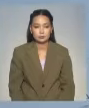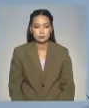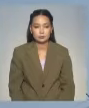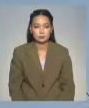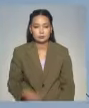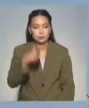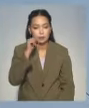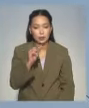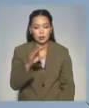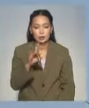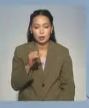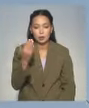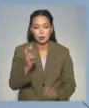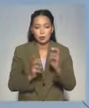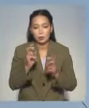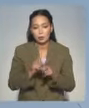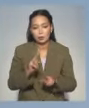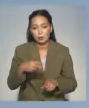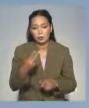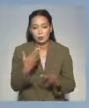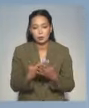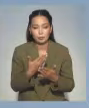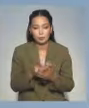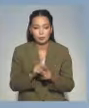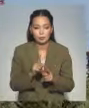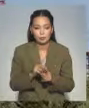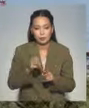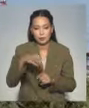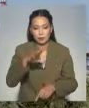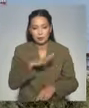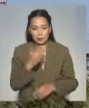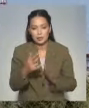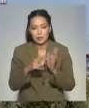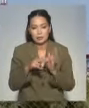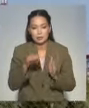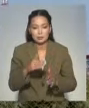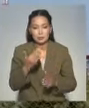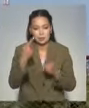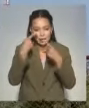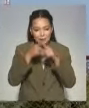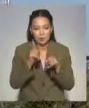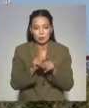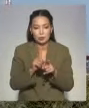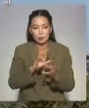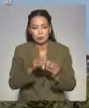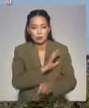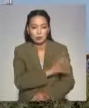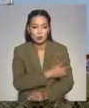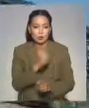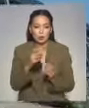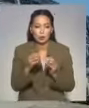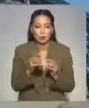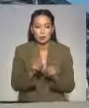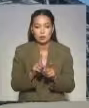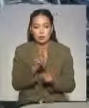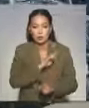Кеше Атырау мұнай өңдеу зауыты факелінен 2 сағатқа жуық газ сыртқа шықты. Бұл шамамен 8000 текше метр технологиялық газ. Қуаты 110% жұмыс істеп